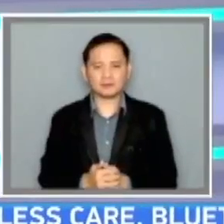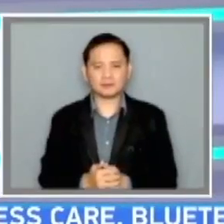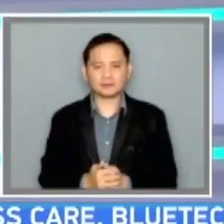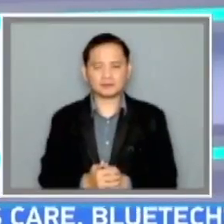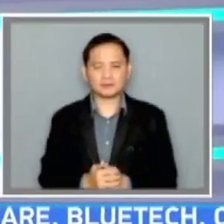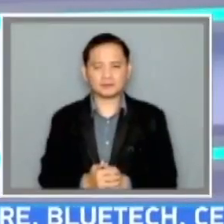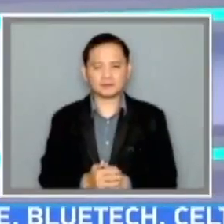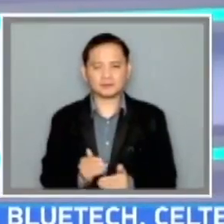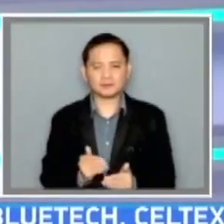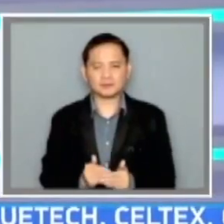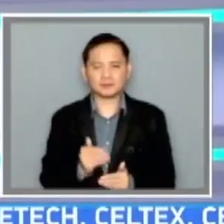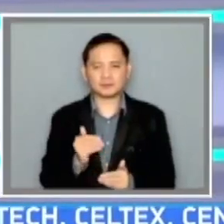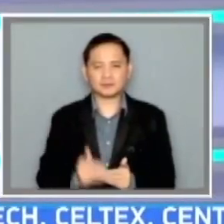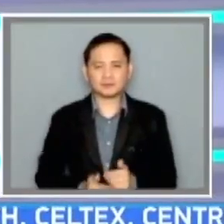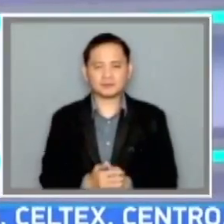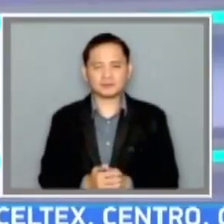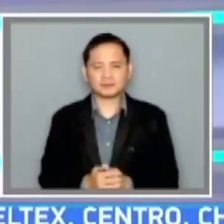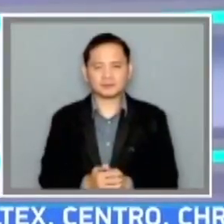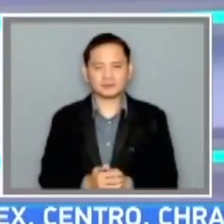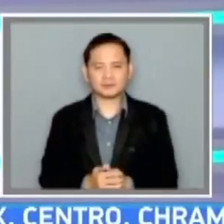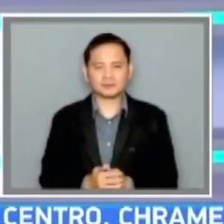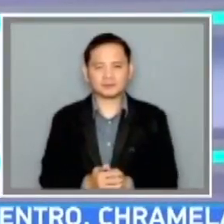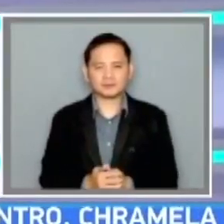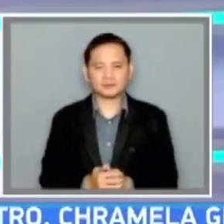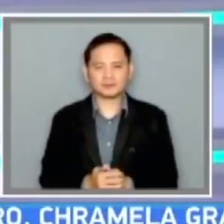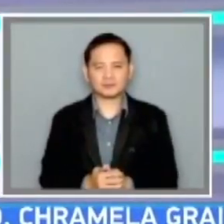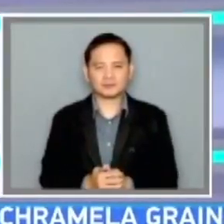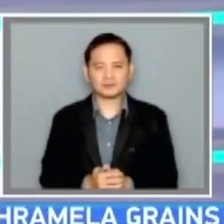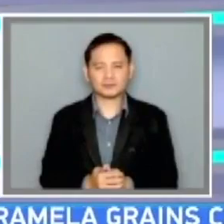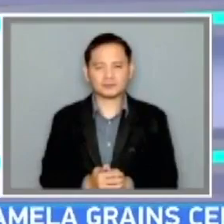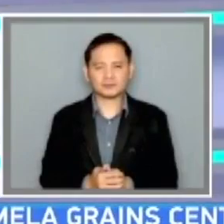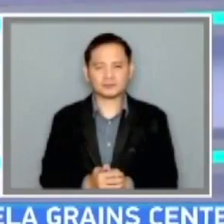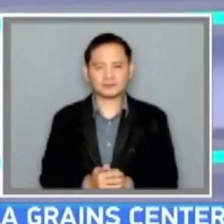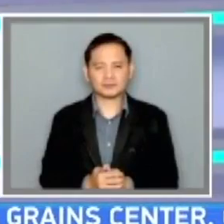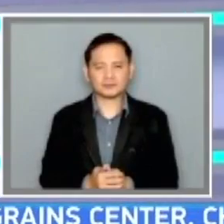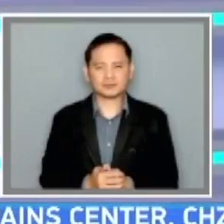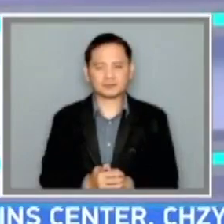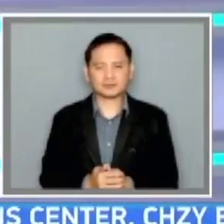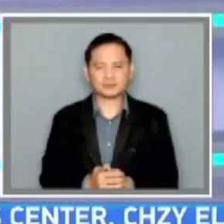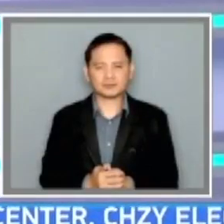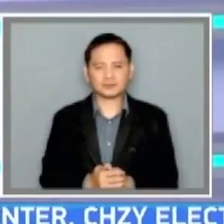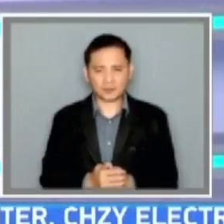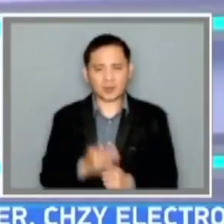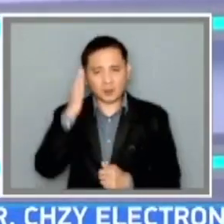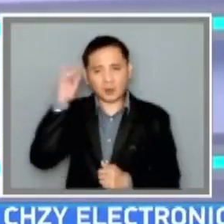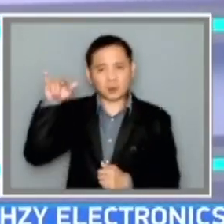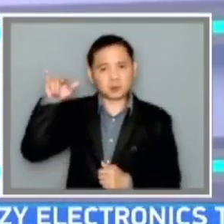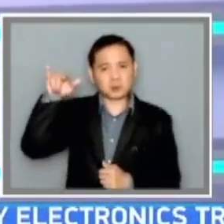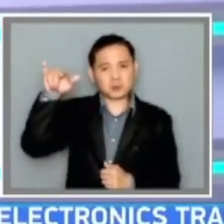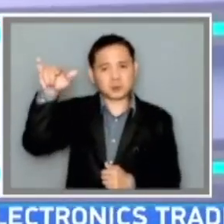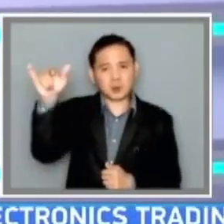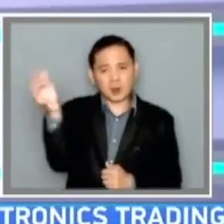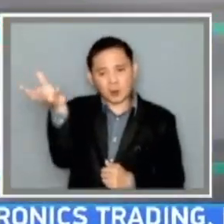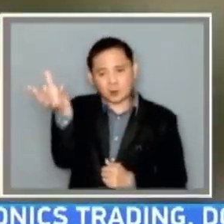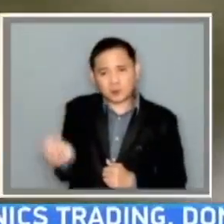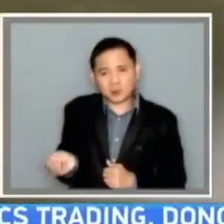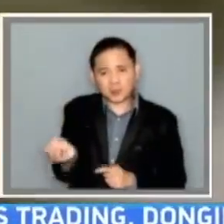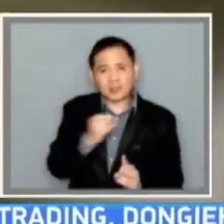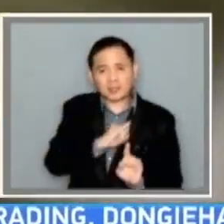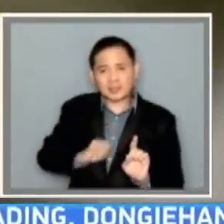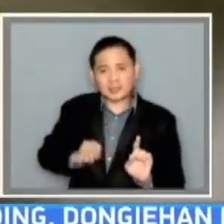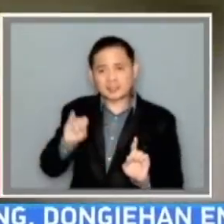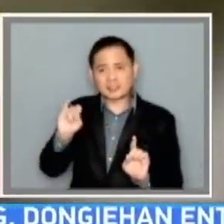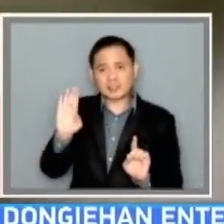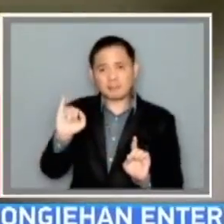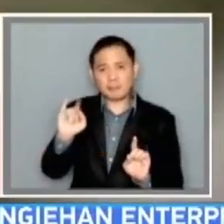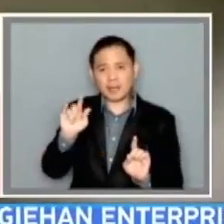Samantala, patay na rin ang matagpuan ng isa pang sakay ng bumagsak na Piper plane sa Isabela. Nakita ang bangkay ng